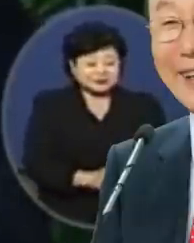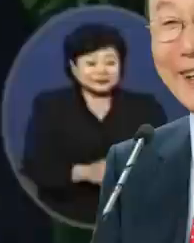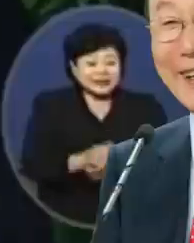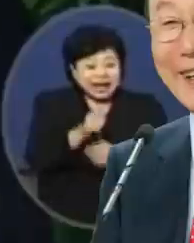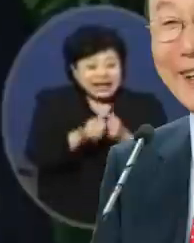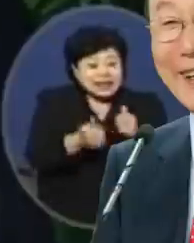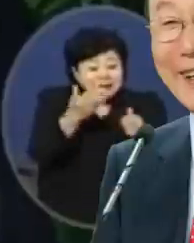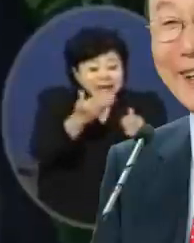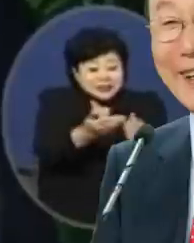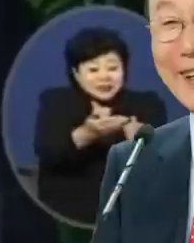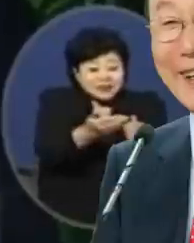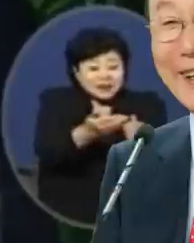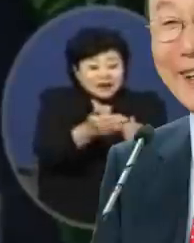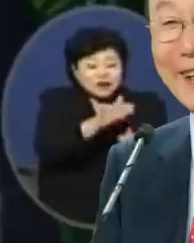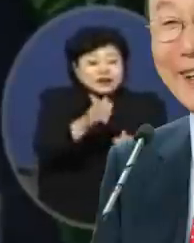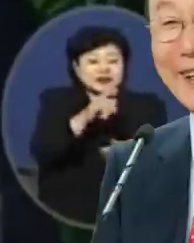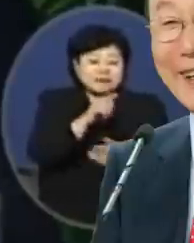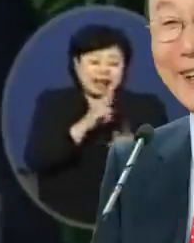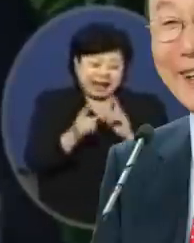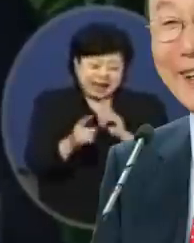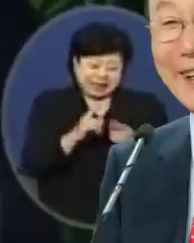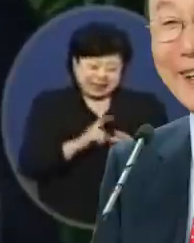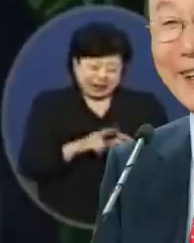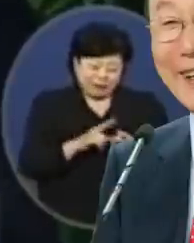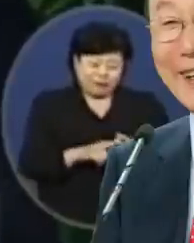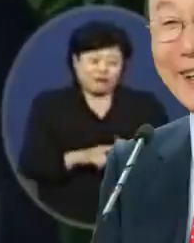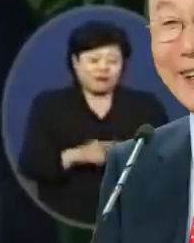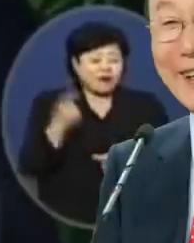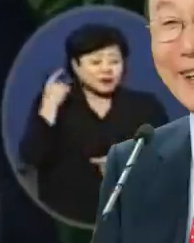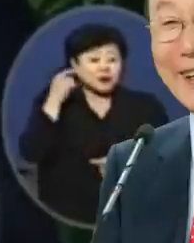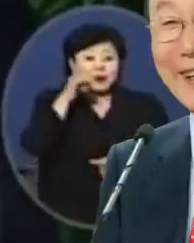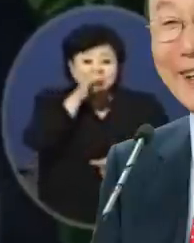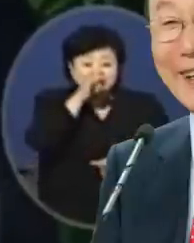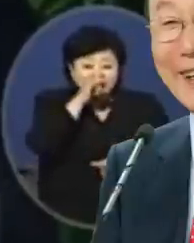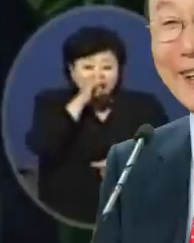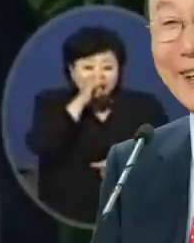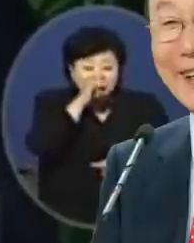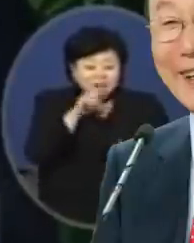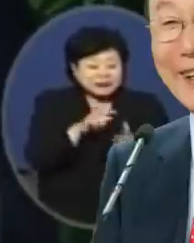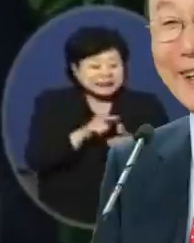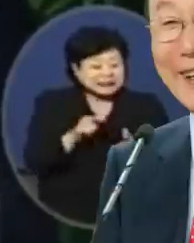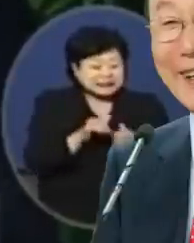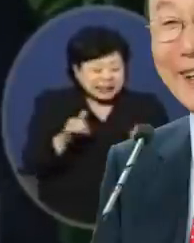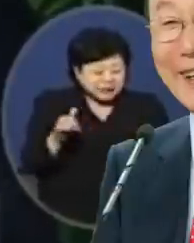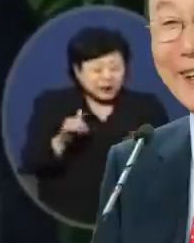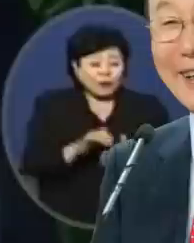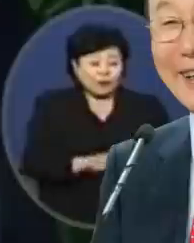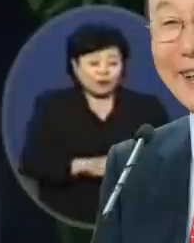여러분 하나님께서 우리의 말을 듣고 있습니다. 안 믿는 사람들도